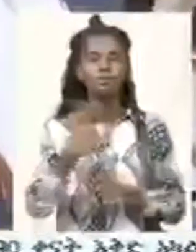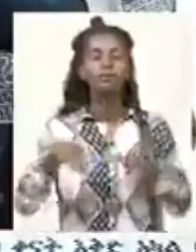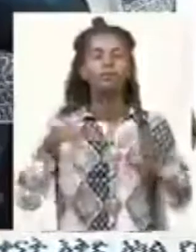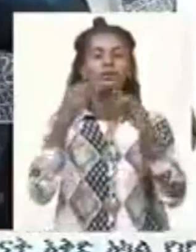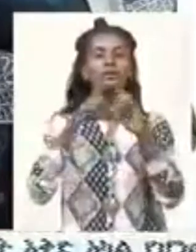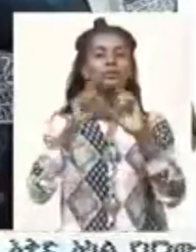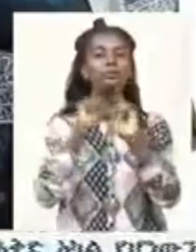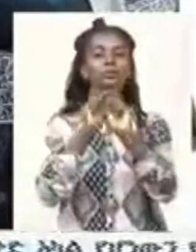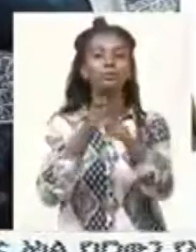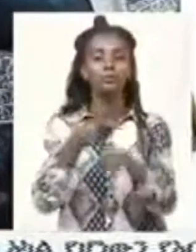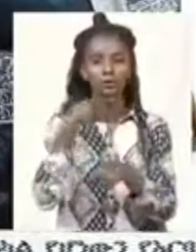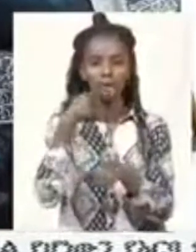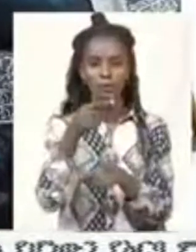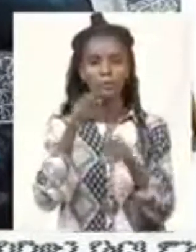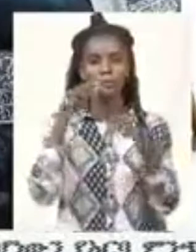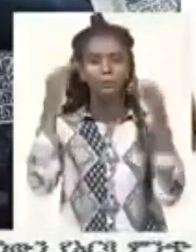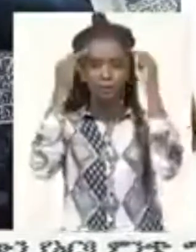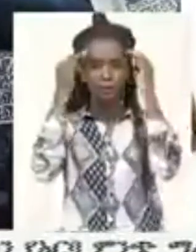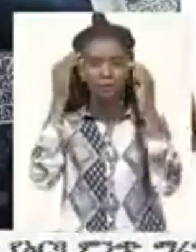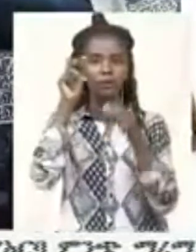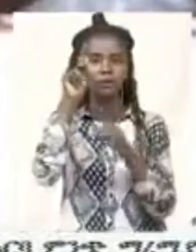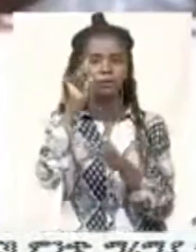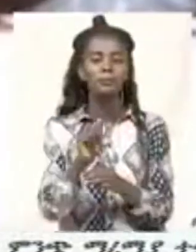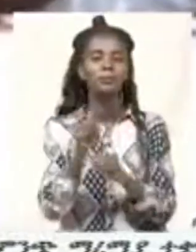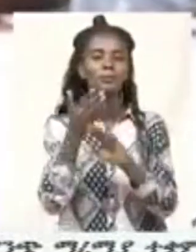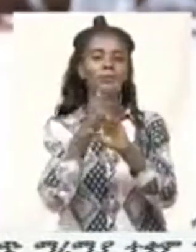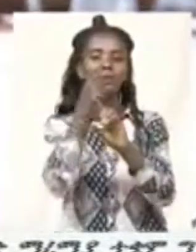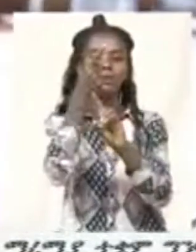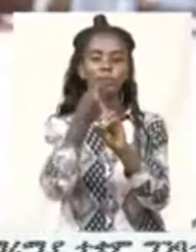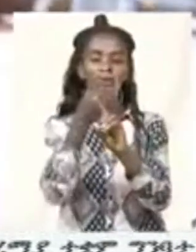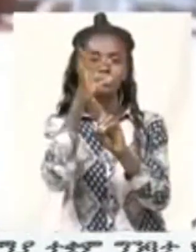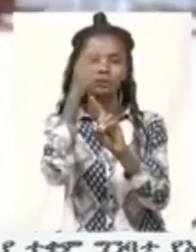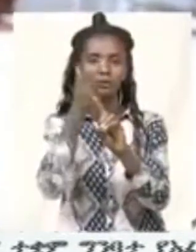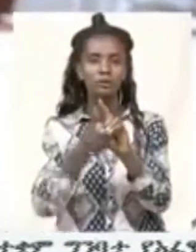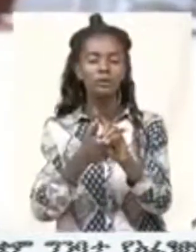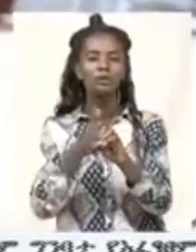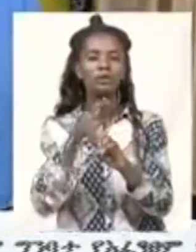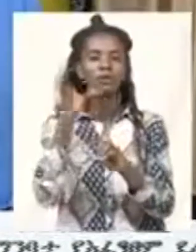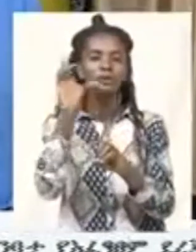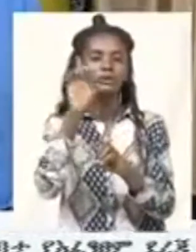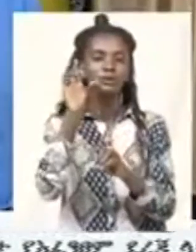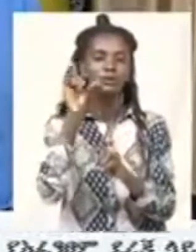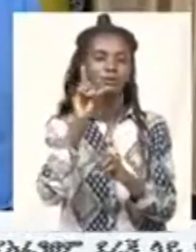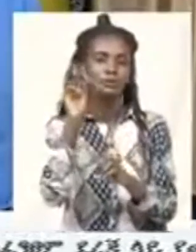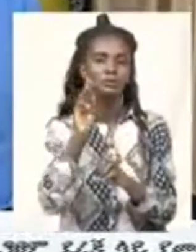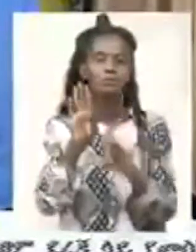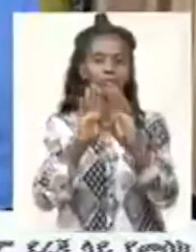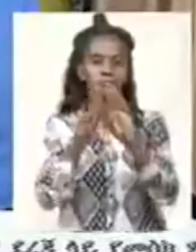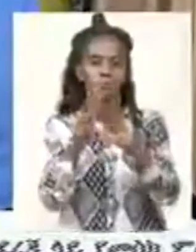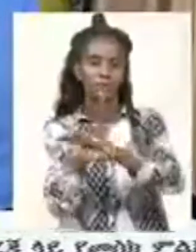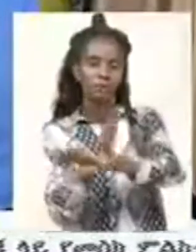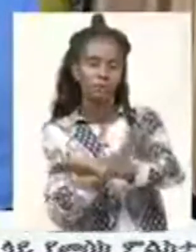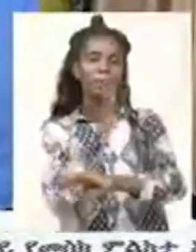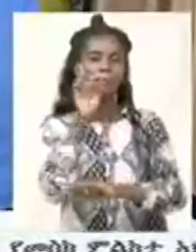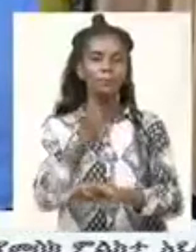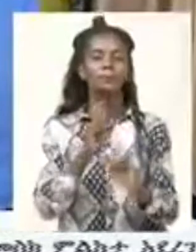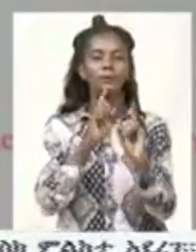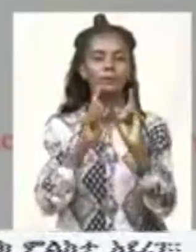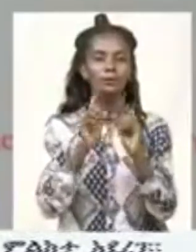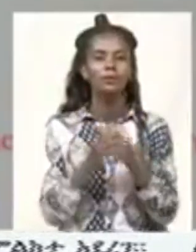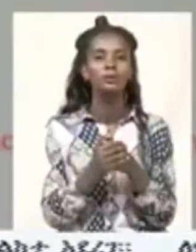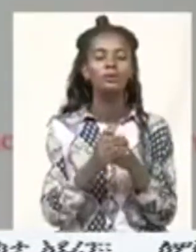ትልቁ ስጦታ ነው ያሉት ሚኒስትር ዴኤታው ባለፉት 9 ወራት በተለይ በኩፍኝ ክትባት አሰጣጥ ላይ የታየው ክፍተት መታረም እንዳለበትም